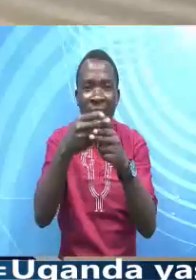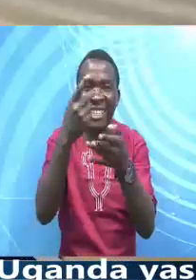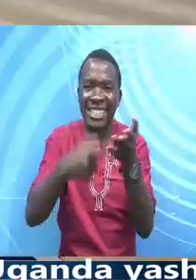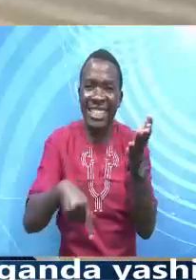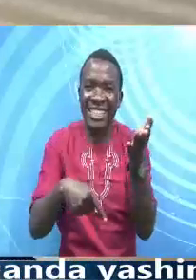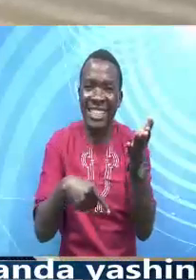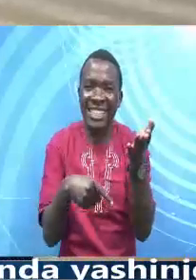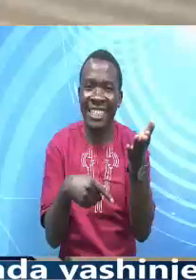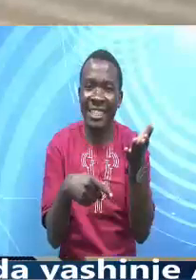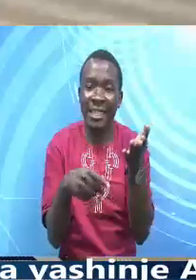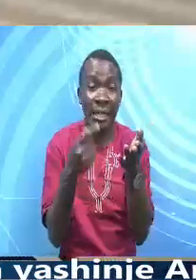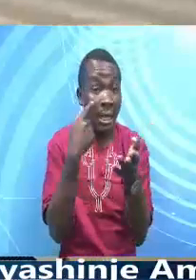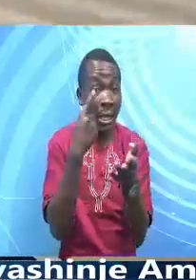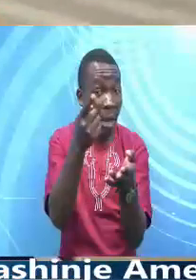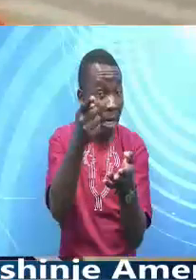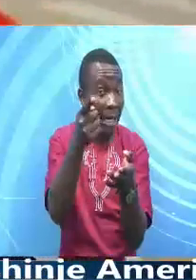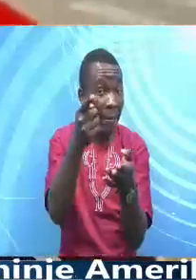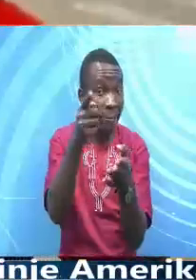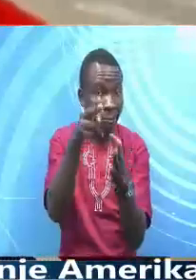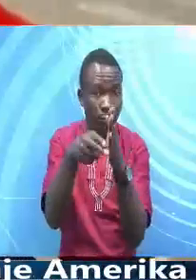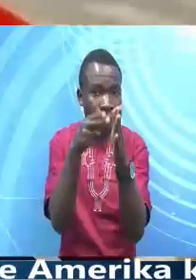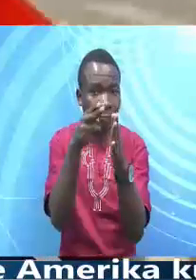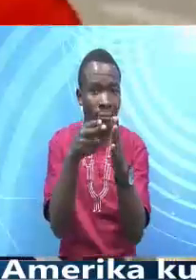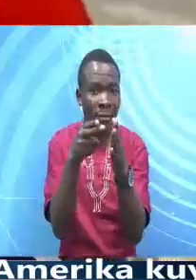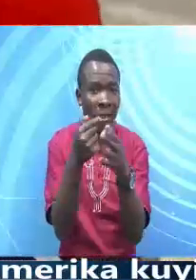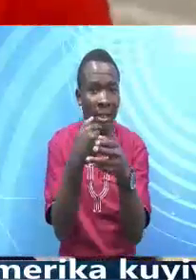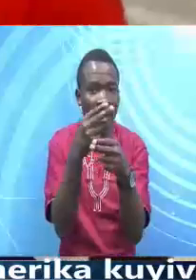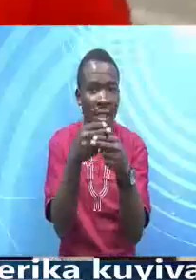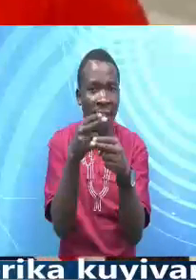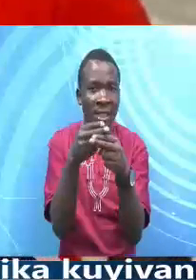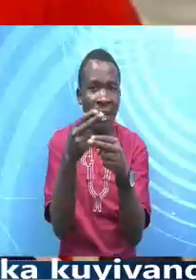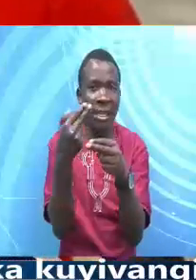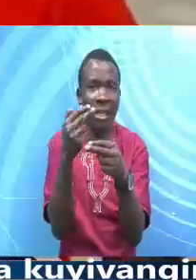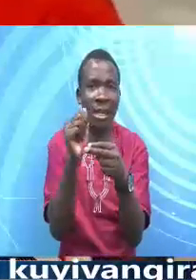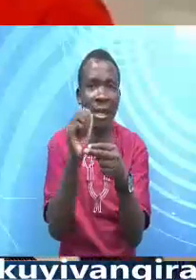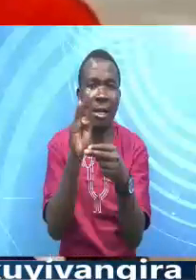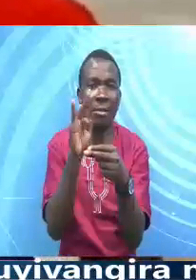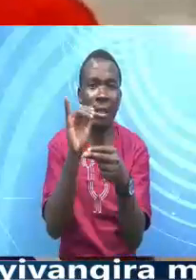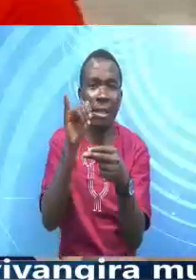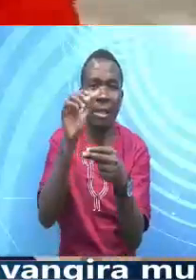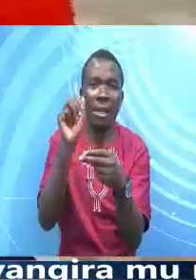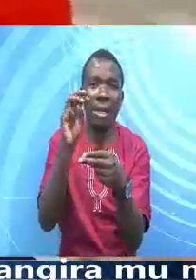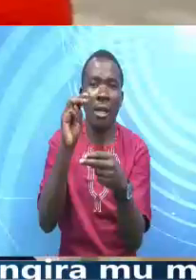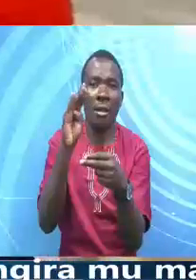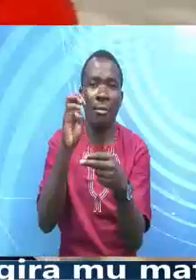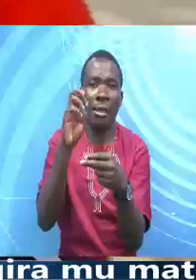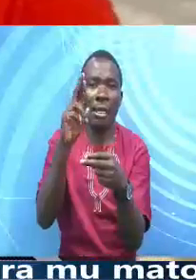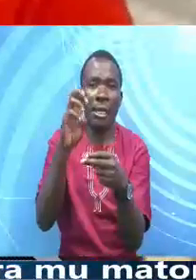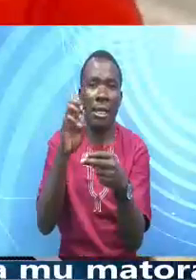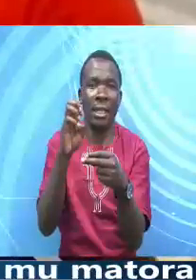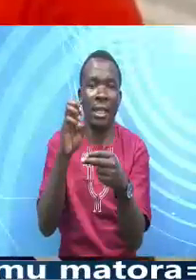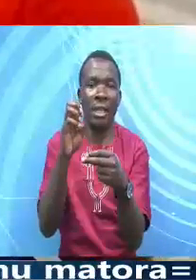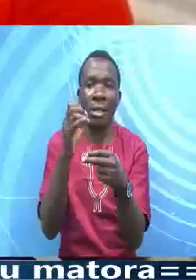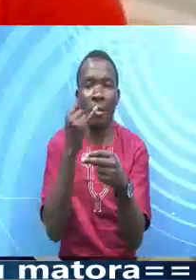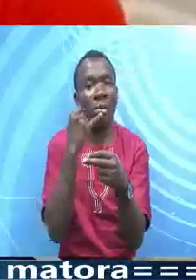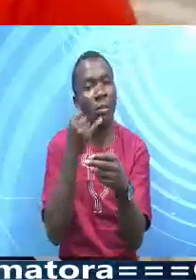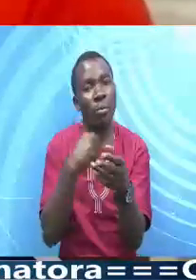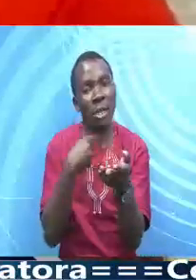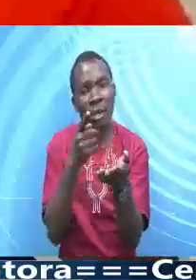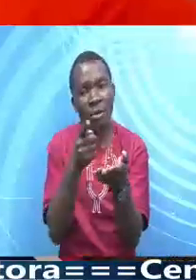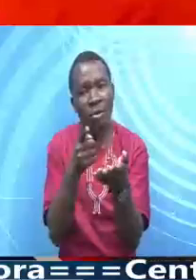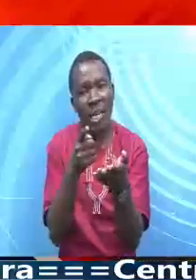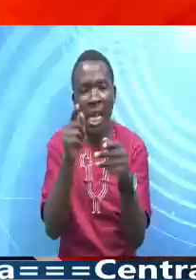Banyita. Urareba hariya muri kamera? Banyita Habiyambere Fosse. Habiyambere Fosse. Uratubwira